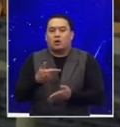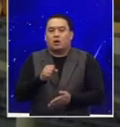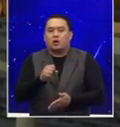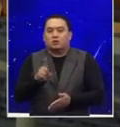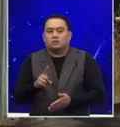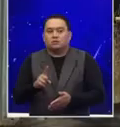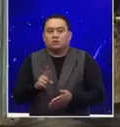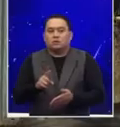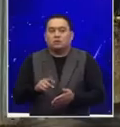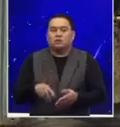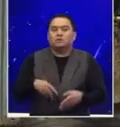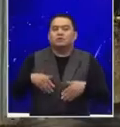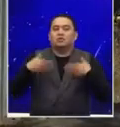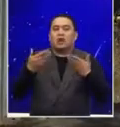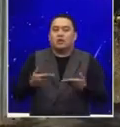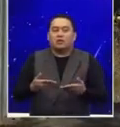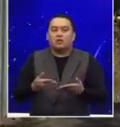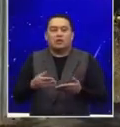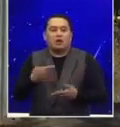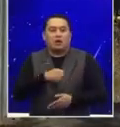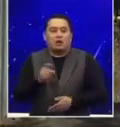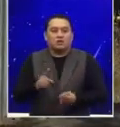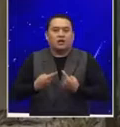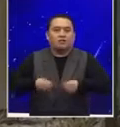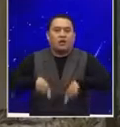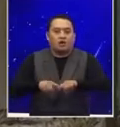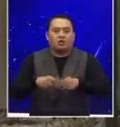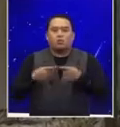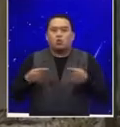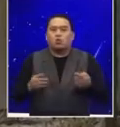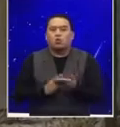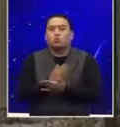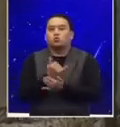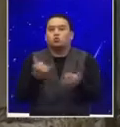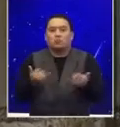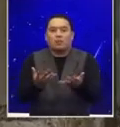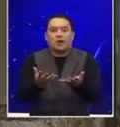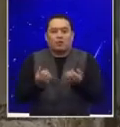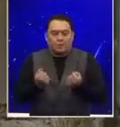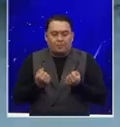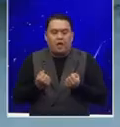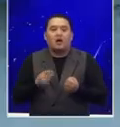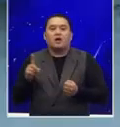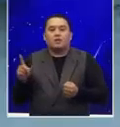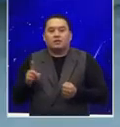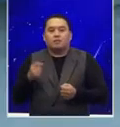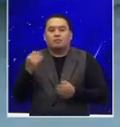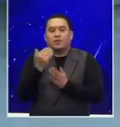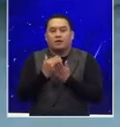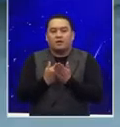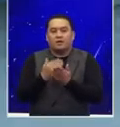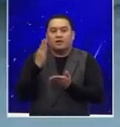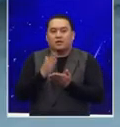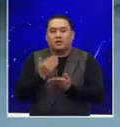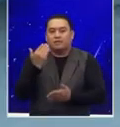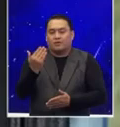Аймак опять выдвигает. Не согласны с требованием газоснабжающей организации и другие услугополучатели. Однако, как выяснилось, правда все-таки на